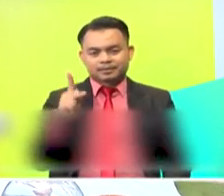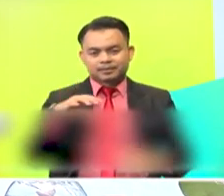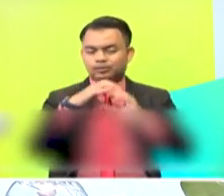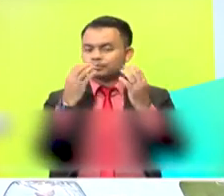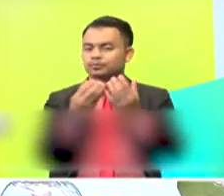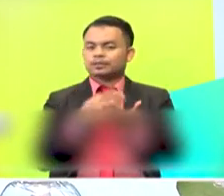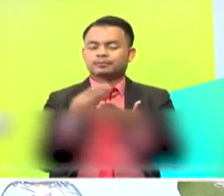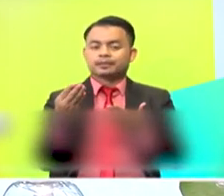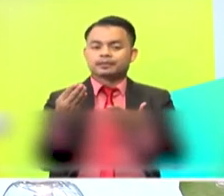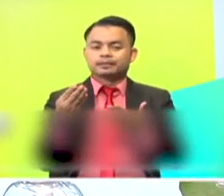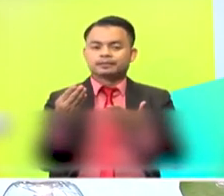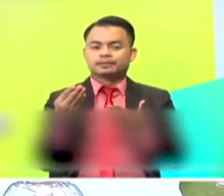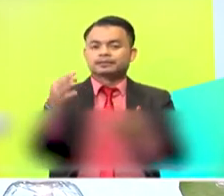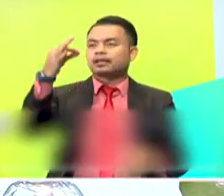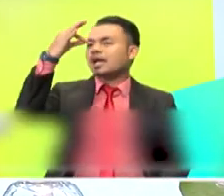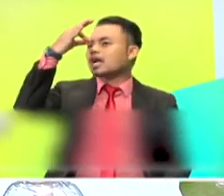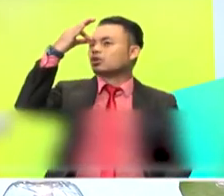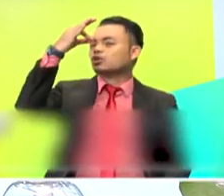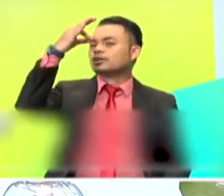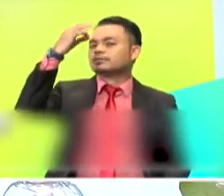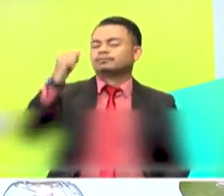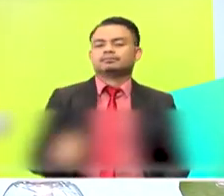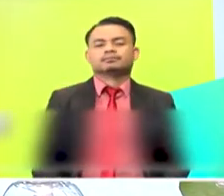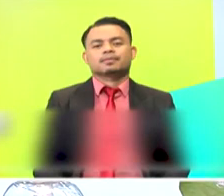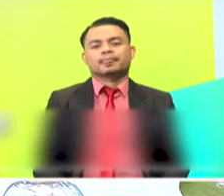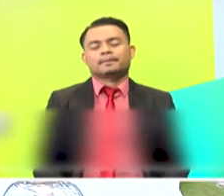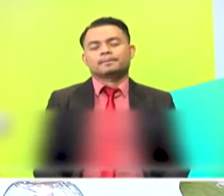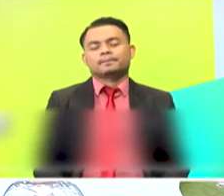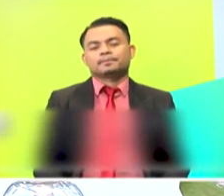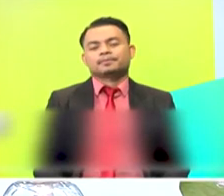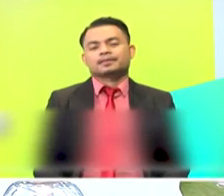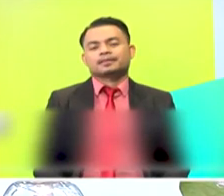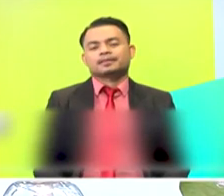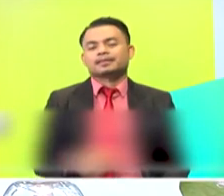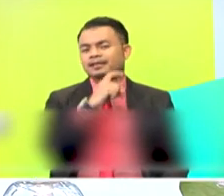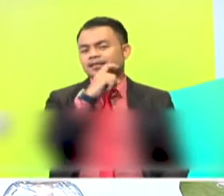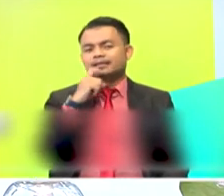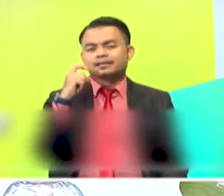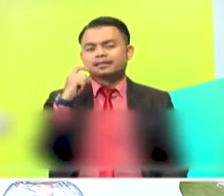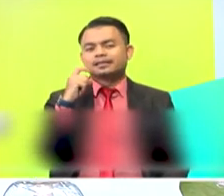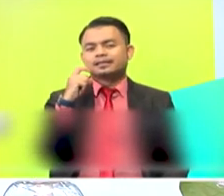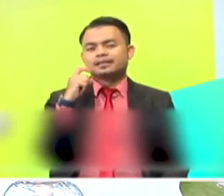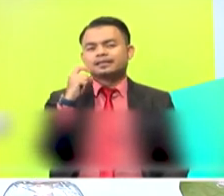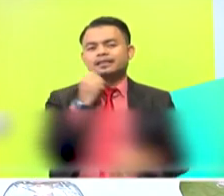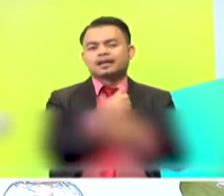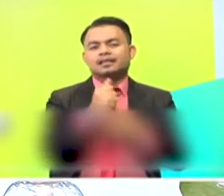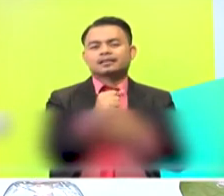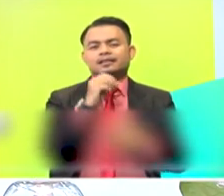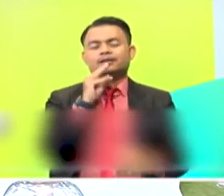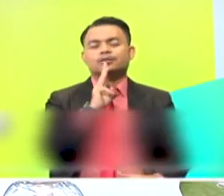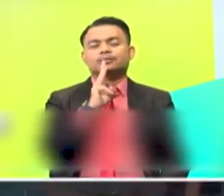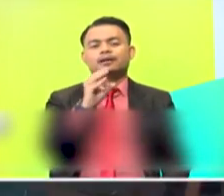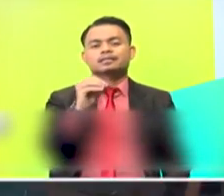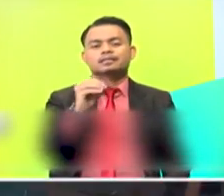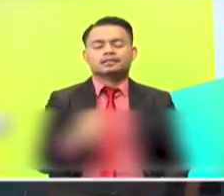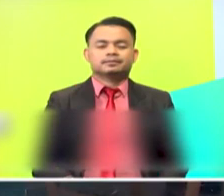bahan makanan Anggo Adek Abang kering ataupun bahan basah apa sayangku aku angguni sepak juga Pohan